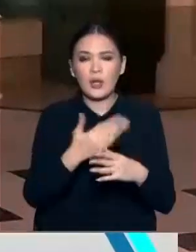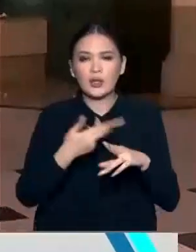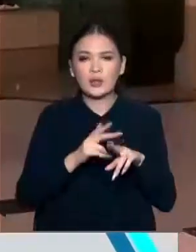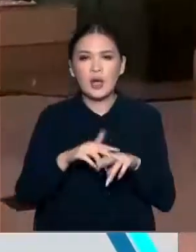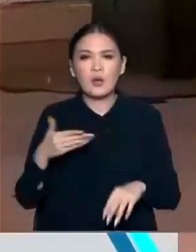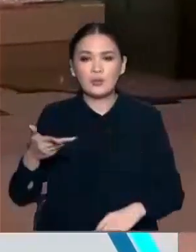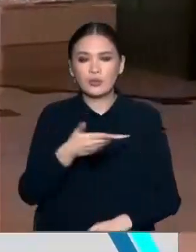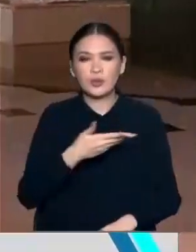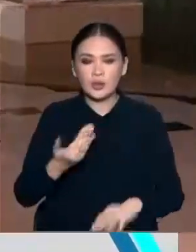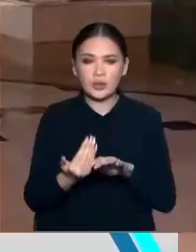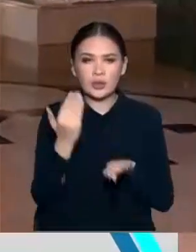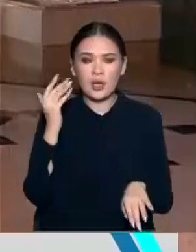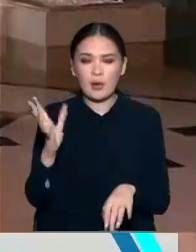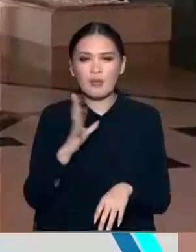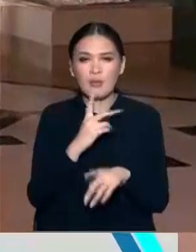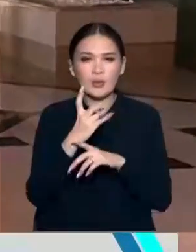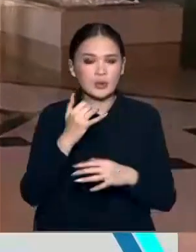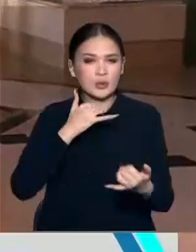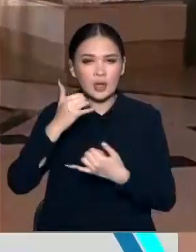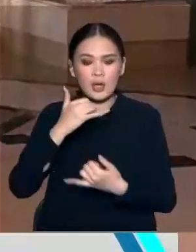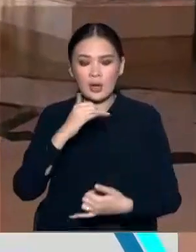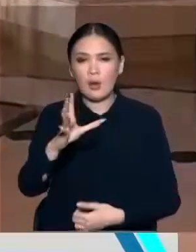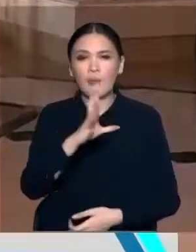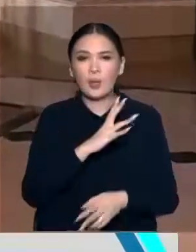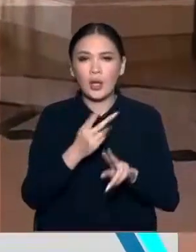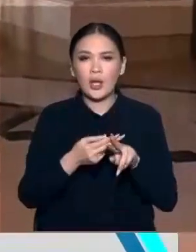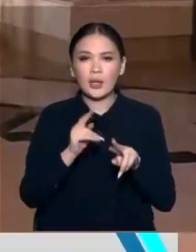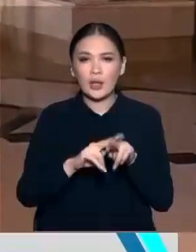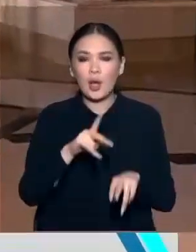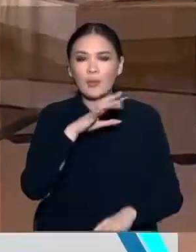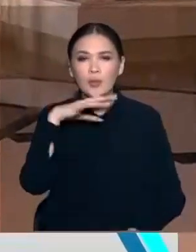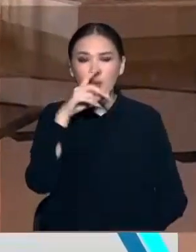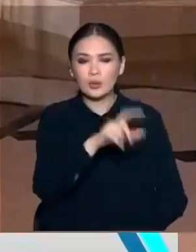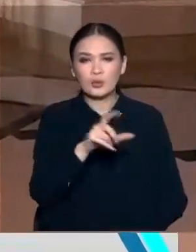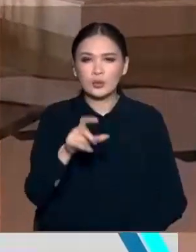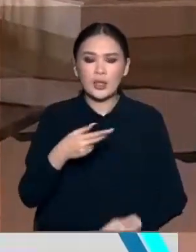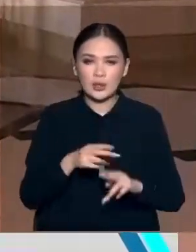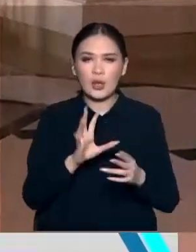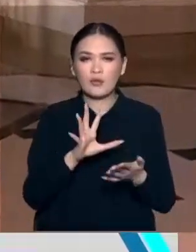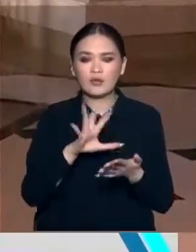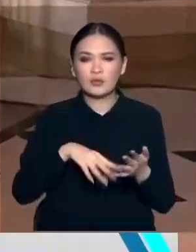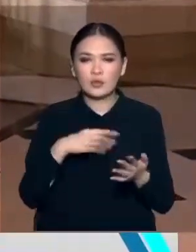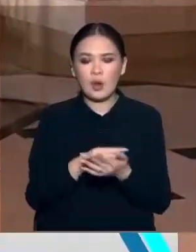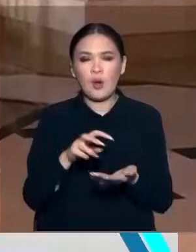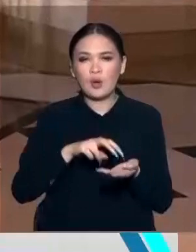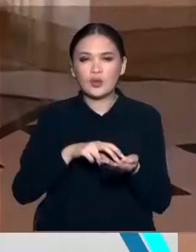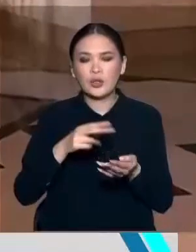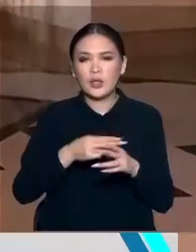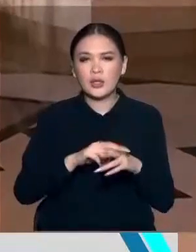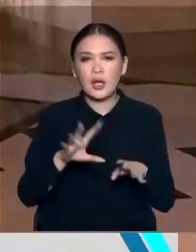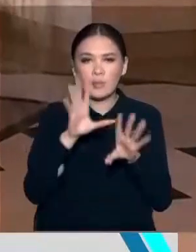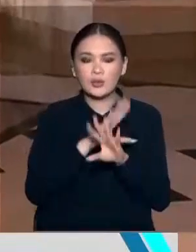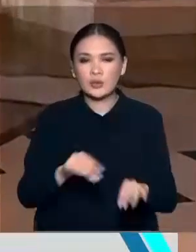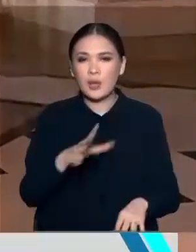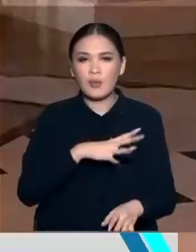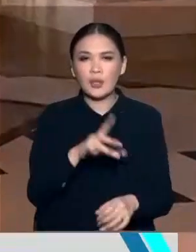Біз бұған дейін олардың біразымен телефон арқылы сөйлестік, бірақ көбісі әлі де қорқыныштарының басылмағанын айтып, бізбен кездесуден бас